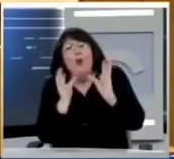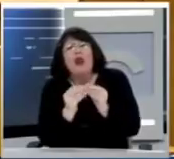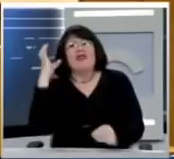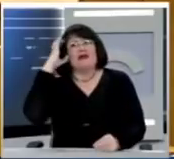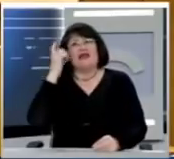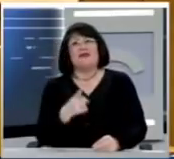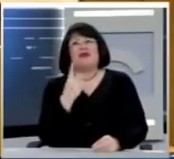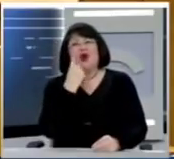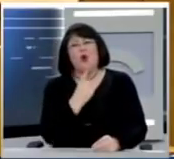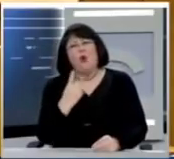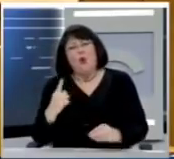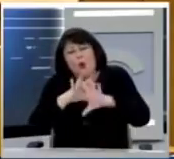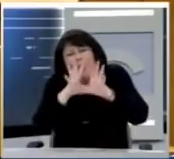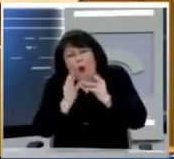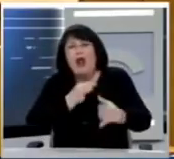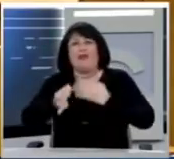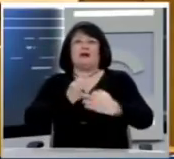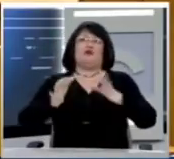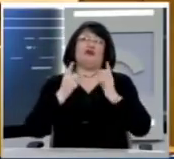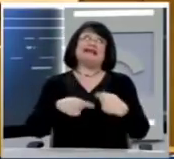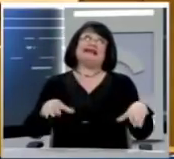Όλα, ένα προς ένα θα έρθουν.